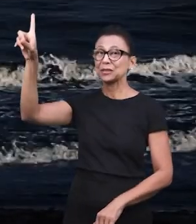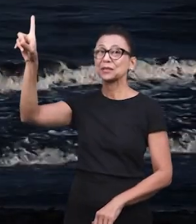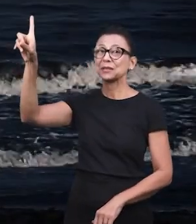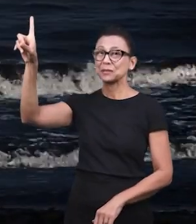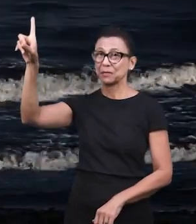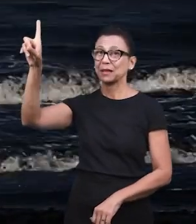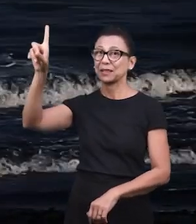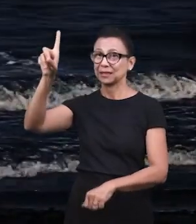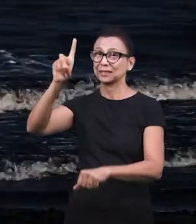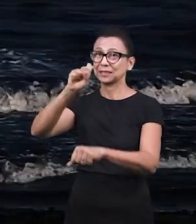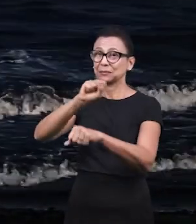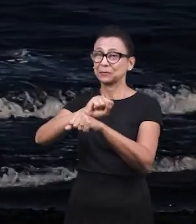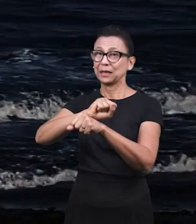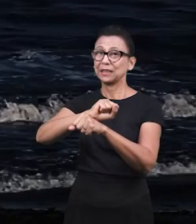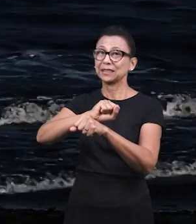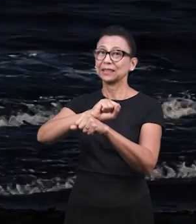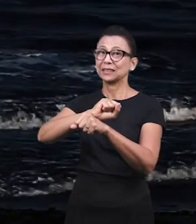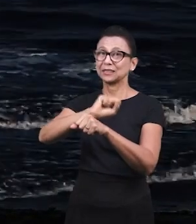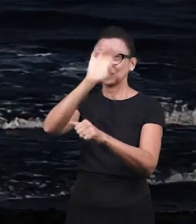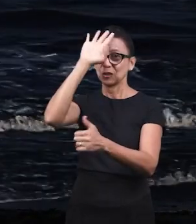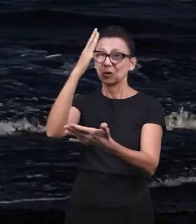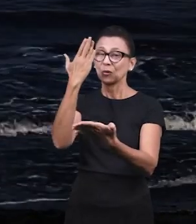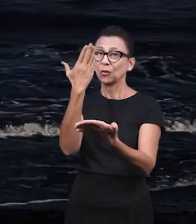em Deus, espera em